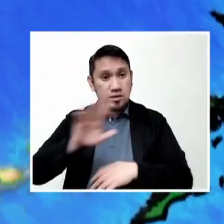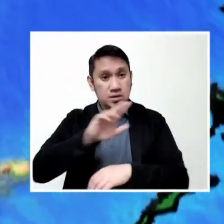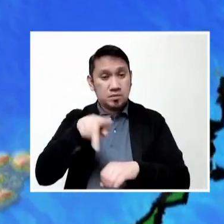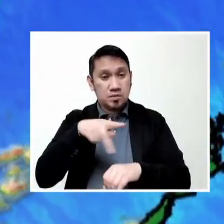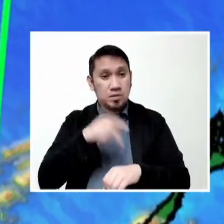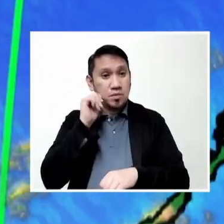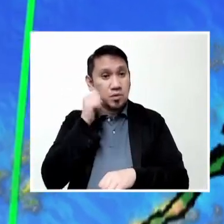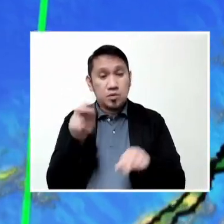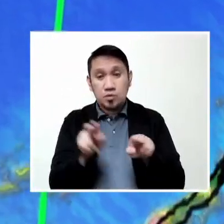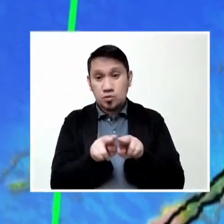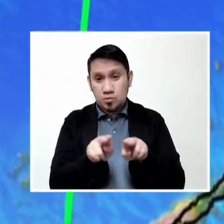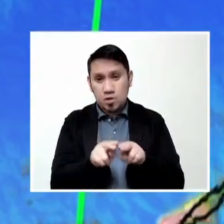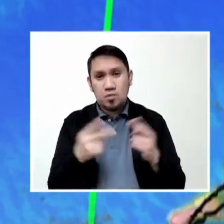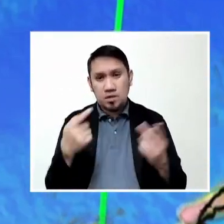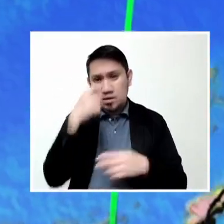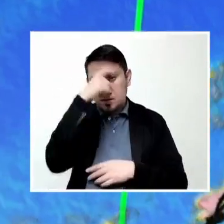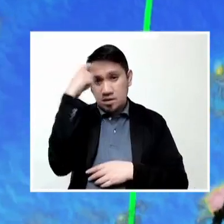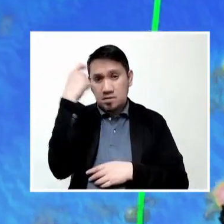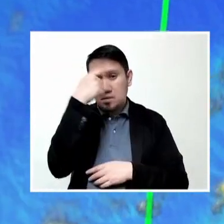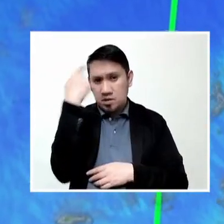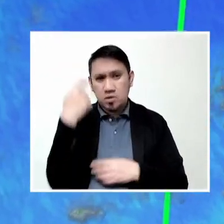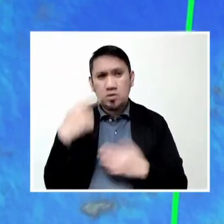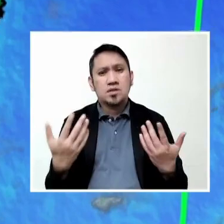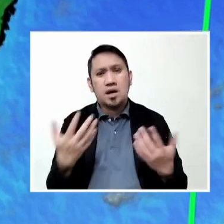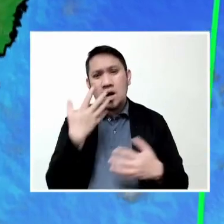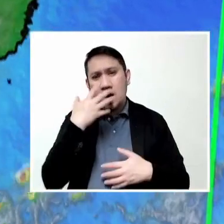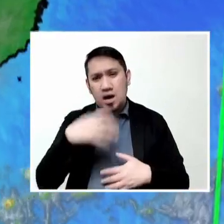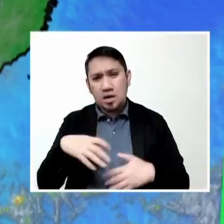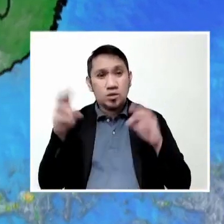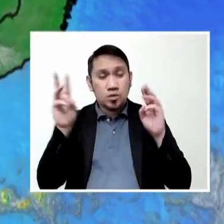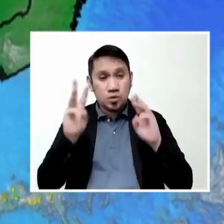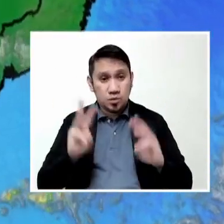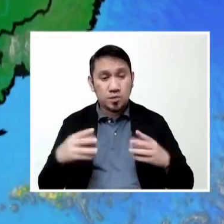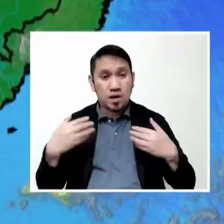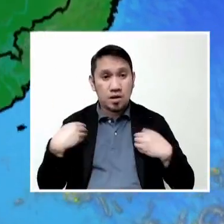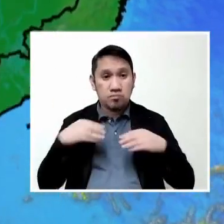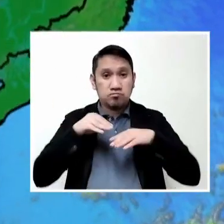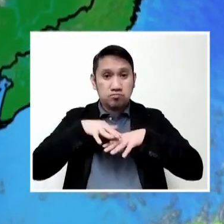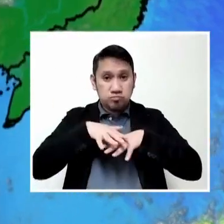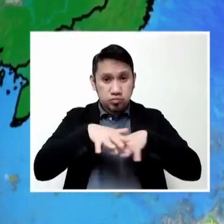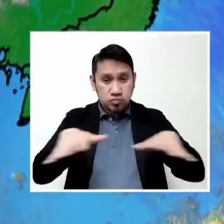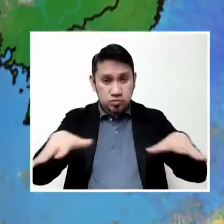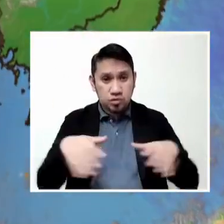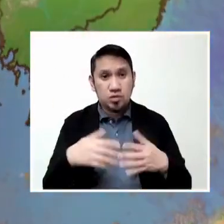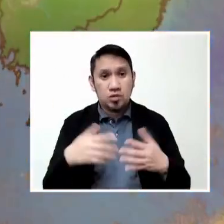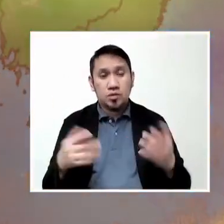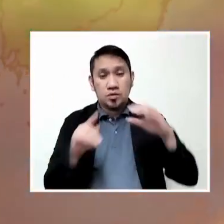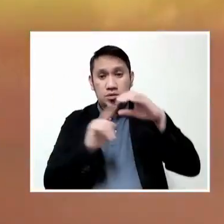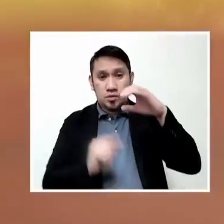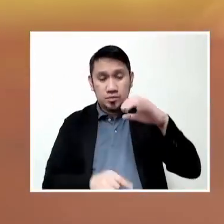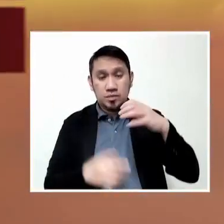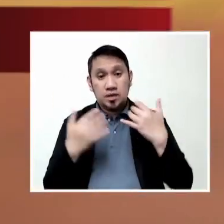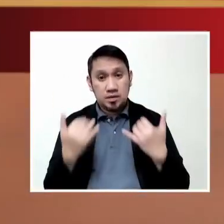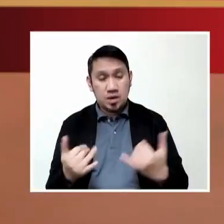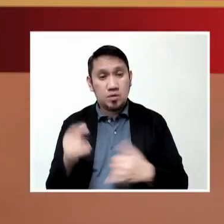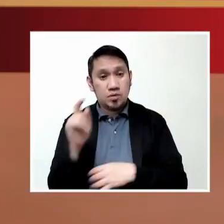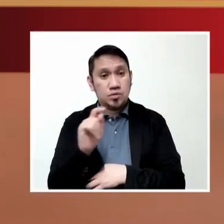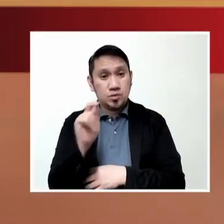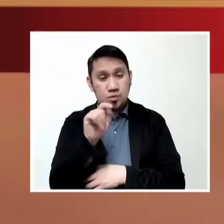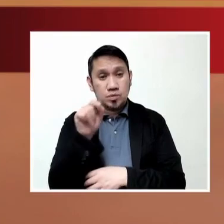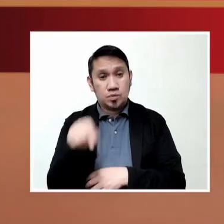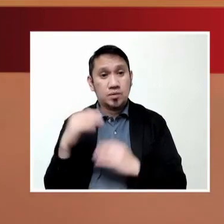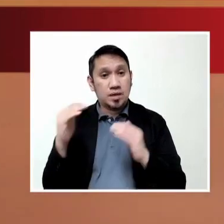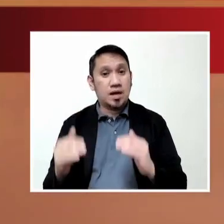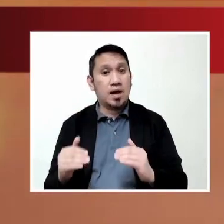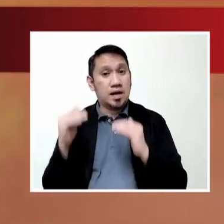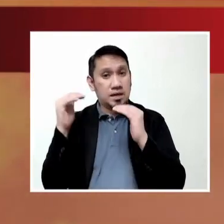ito sa tag-init dahil mainit na hangin na may dalang moisture ang nagpapabuo sa thunderstorms. Ngayong Martes, ang pinakamataas na nakalkulang heat